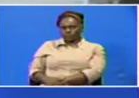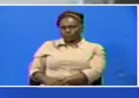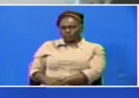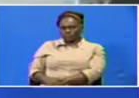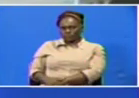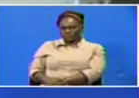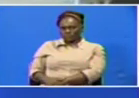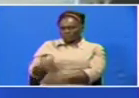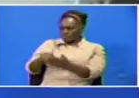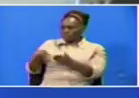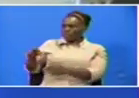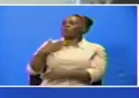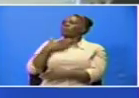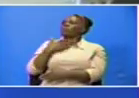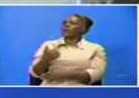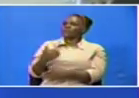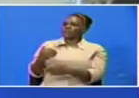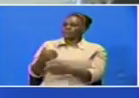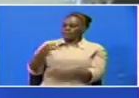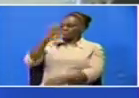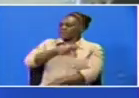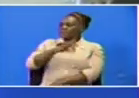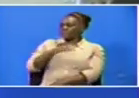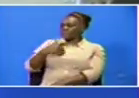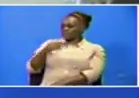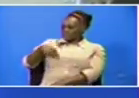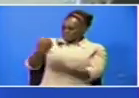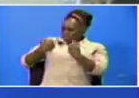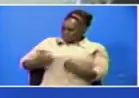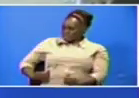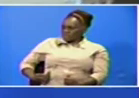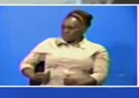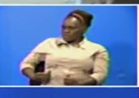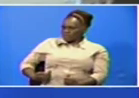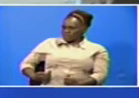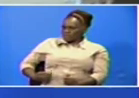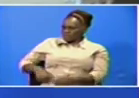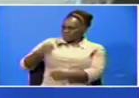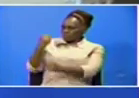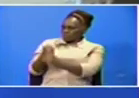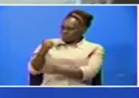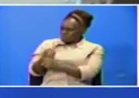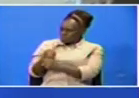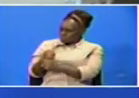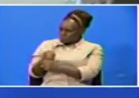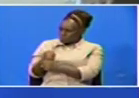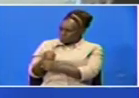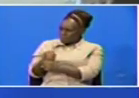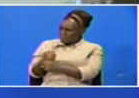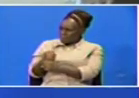awapeleke kule anapopataka. Anapona kwamba kuna manufaa. Kwa mimi binafsi ya, nimeshafanya